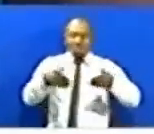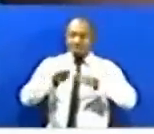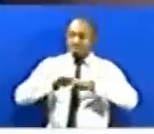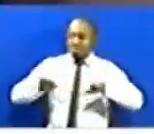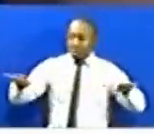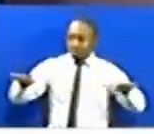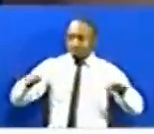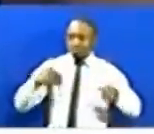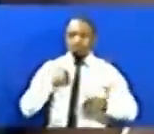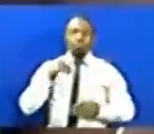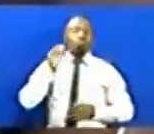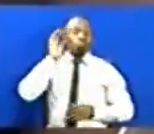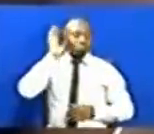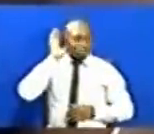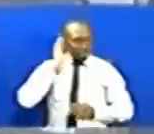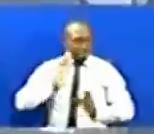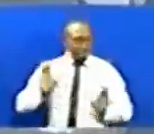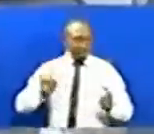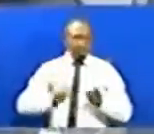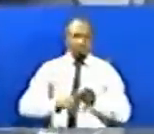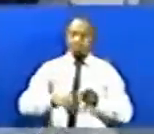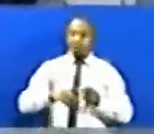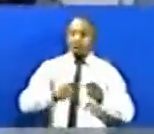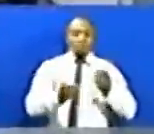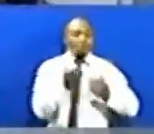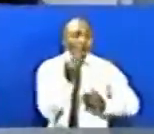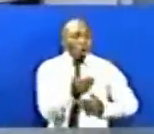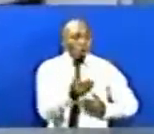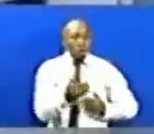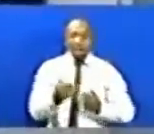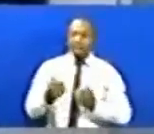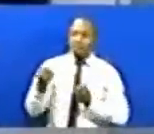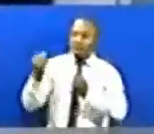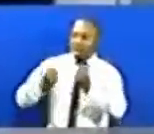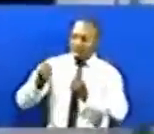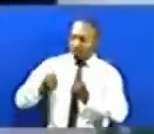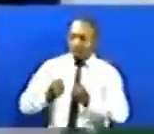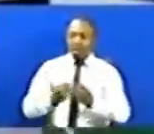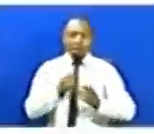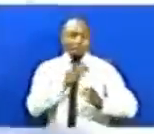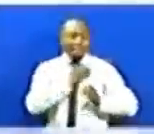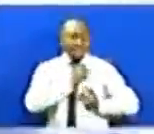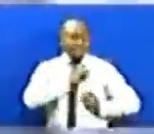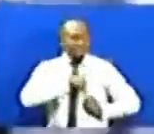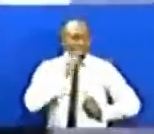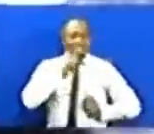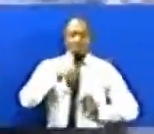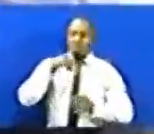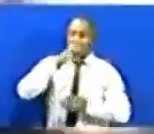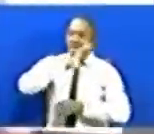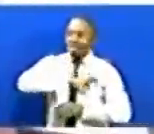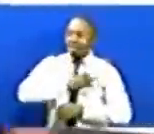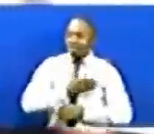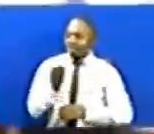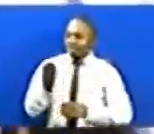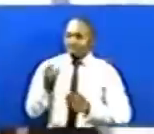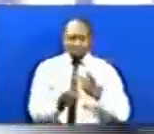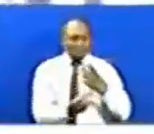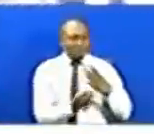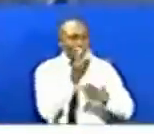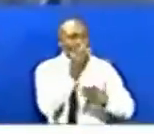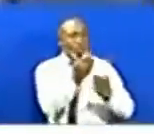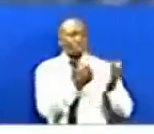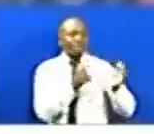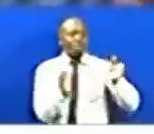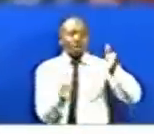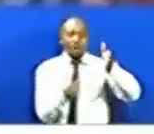sisi tunawasikiliza. Mbali ya makondakta, madereva na wamiliki, kuna ajira nyingine zisizo rasmi ambazo